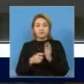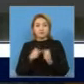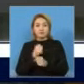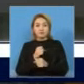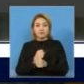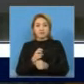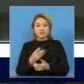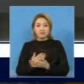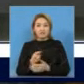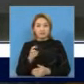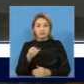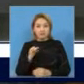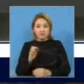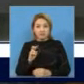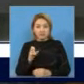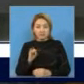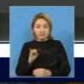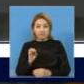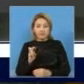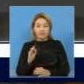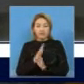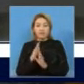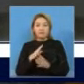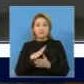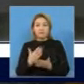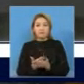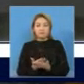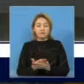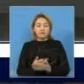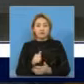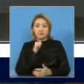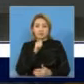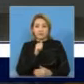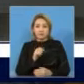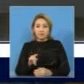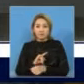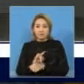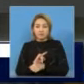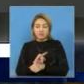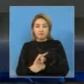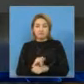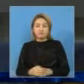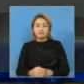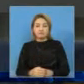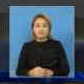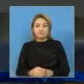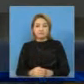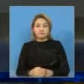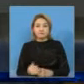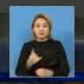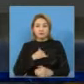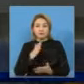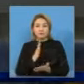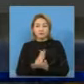бактериологическим методом, серологическим, биологическим методом. Мы ставим биопробы на белых мышах лабораторных. Потом у нас есть